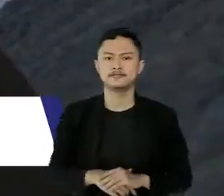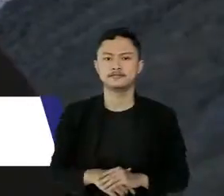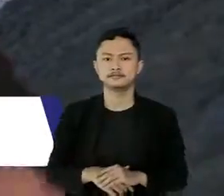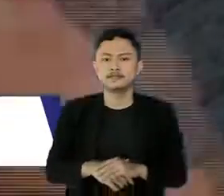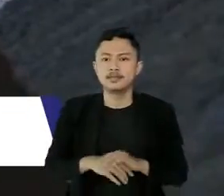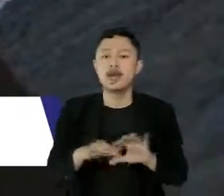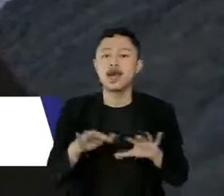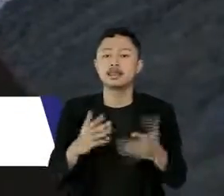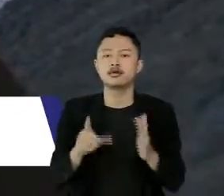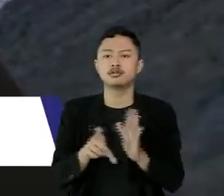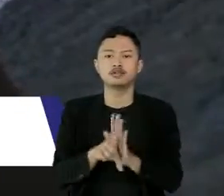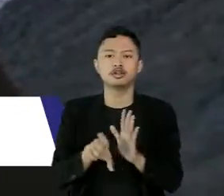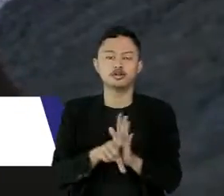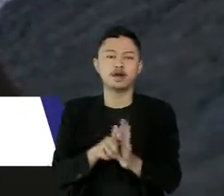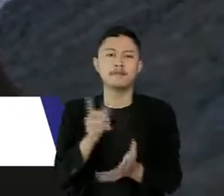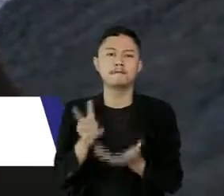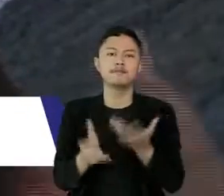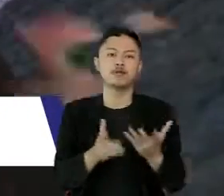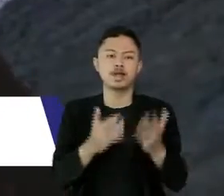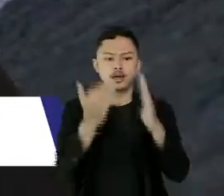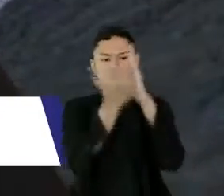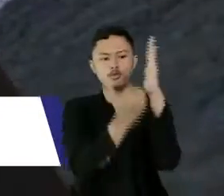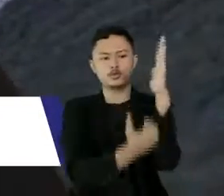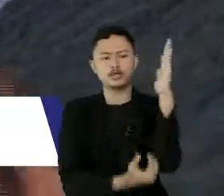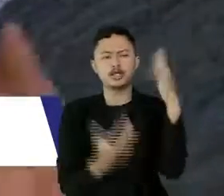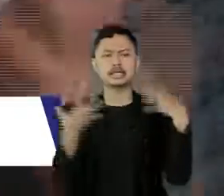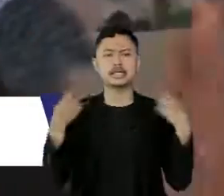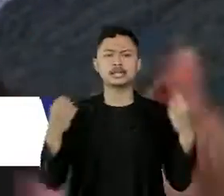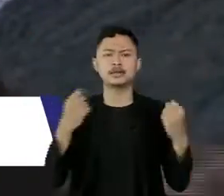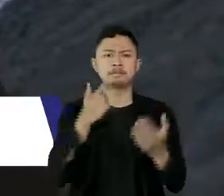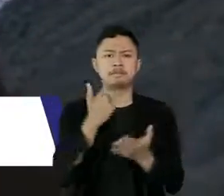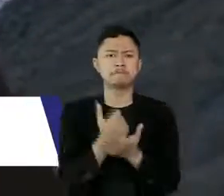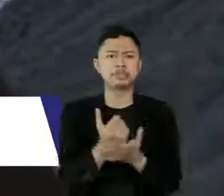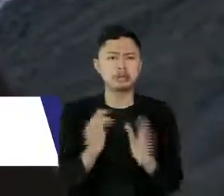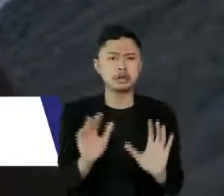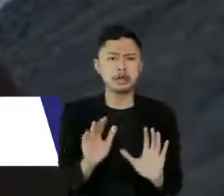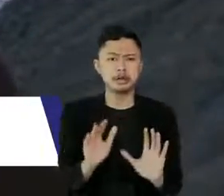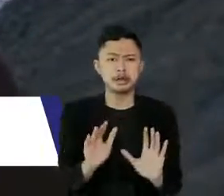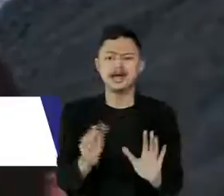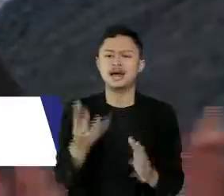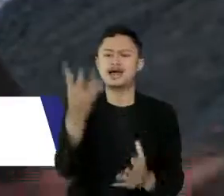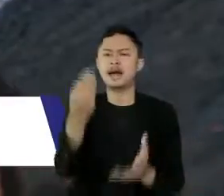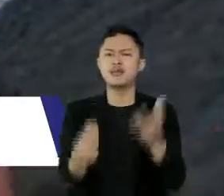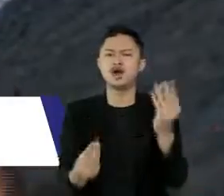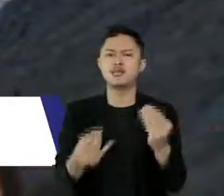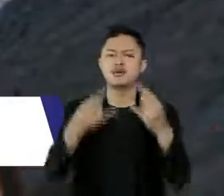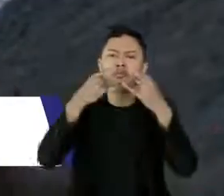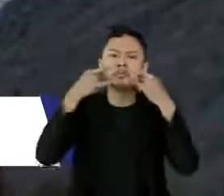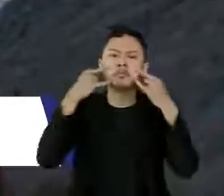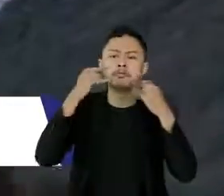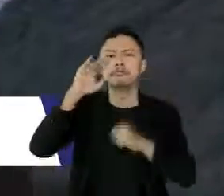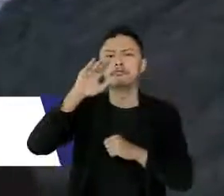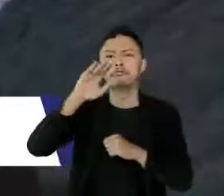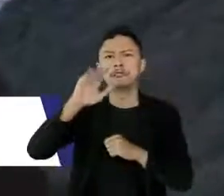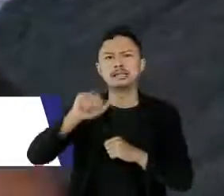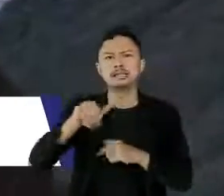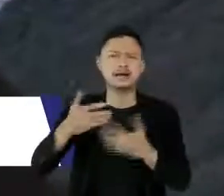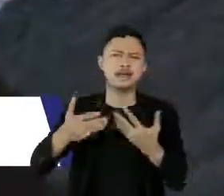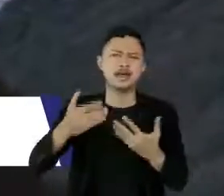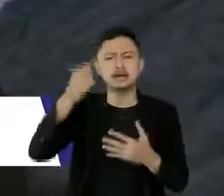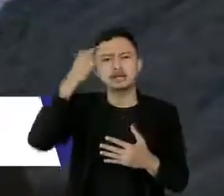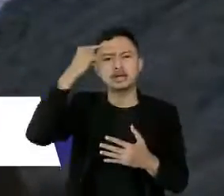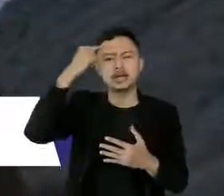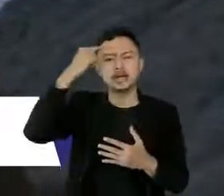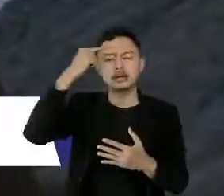pentingnya bahwa prokes ini untuk wisata Indonesia misalnya. Jadi kadang-kadang kepelean ini loh yang saya juga